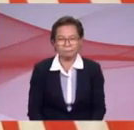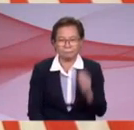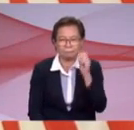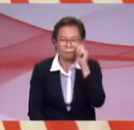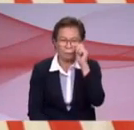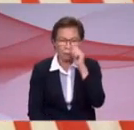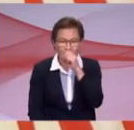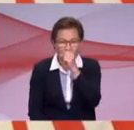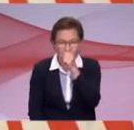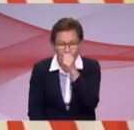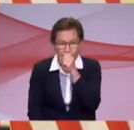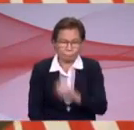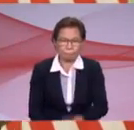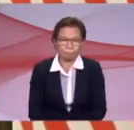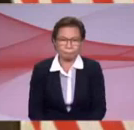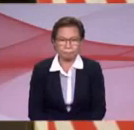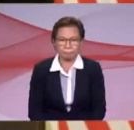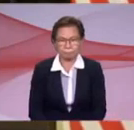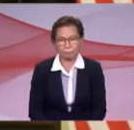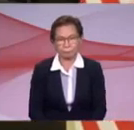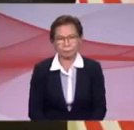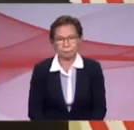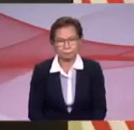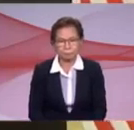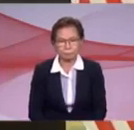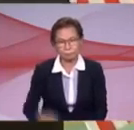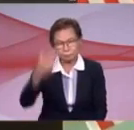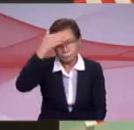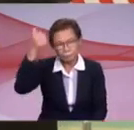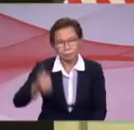Assalamualaikum. Assalamualaikum. Dan juga